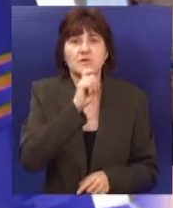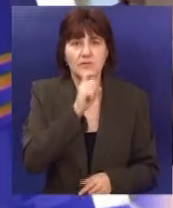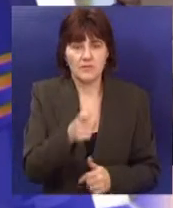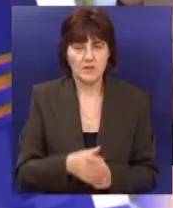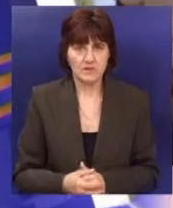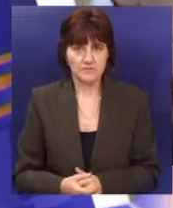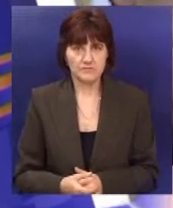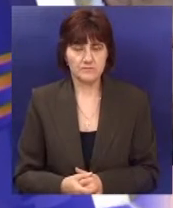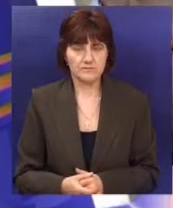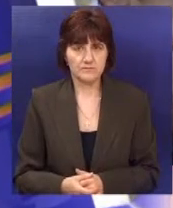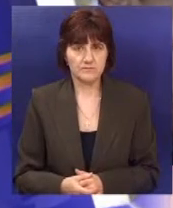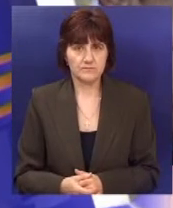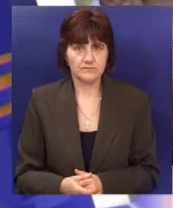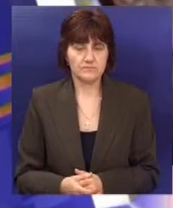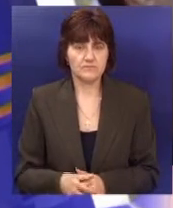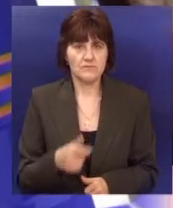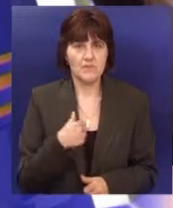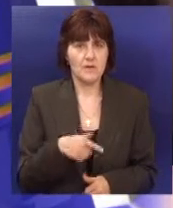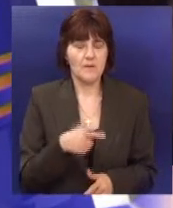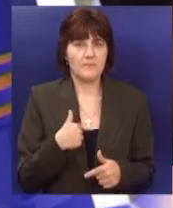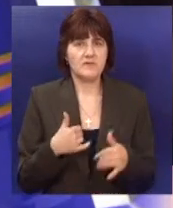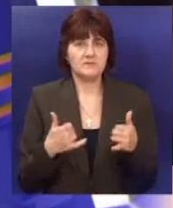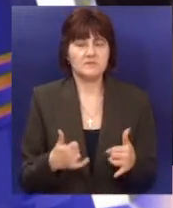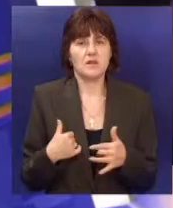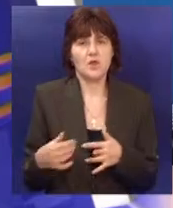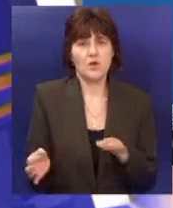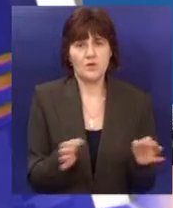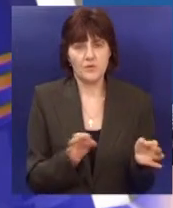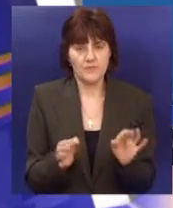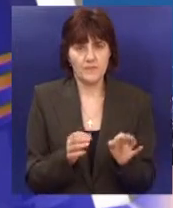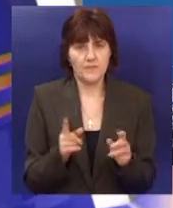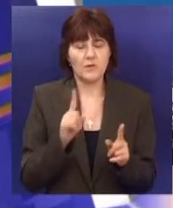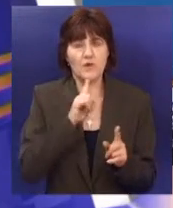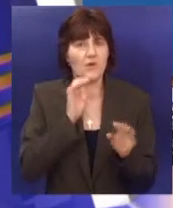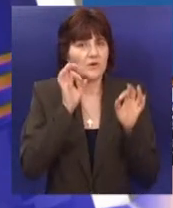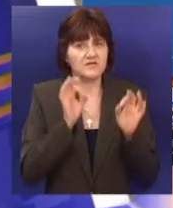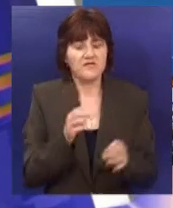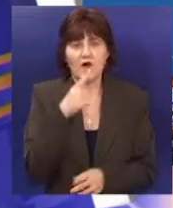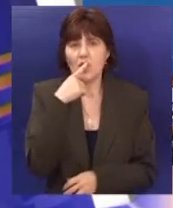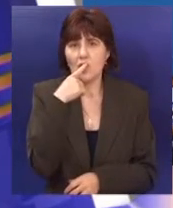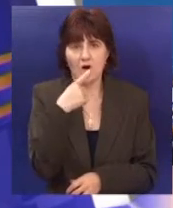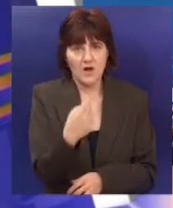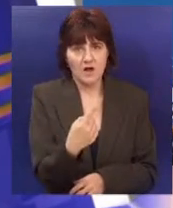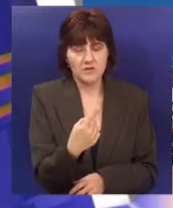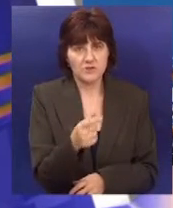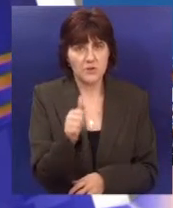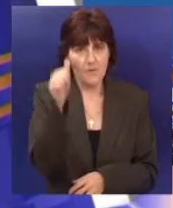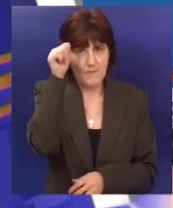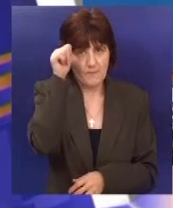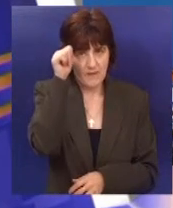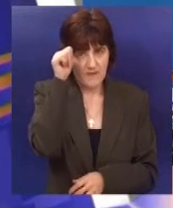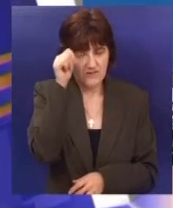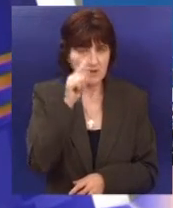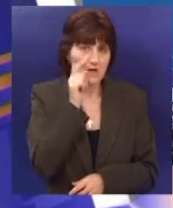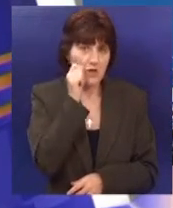više neće biti fakultativni predmet. Mi smo sada omogućili da svako ko kaže, jer u